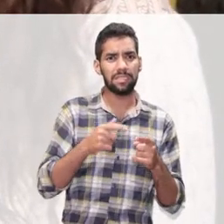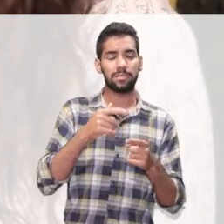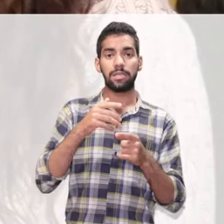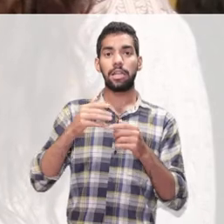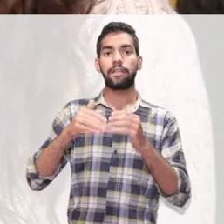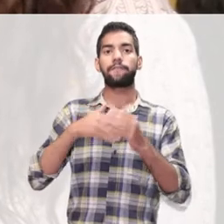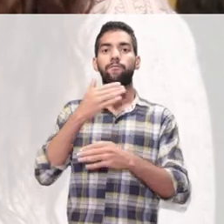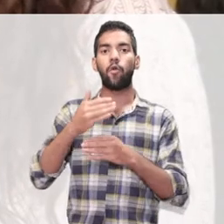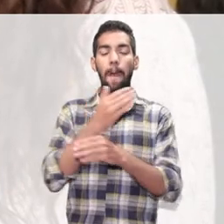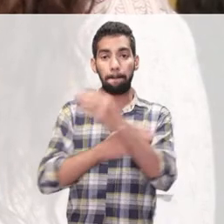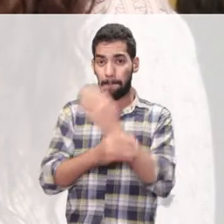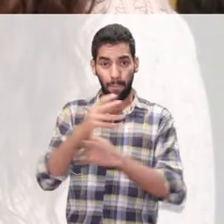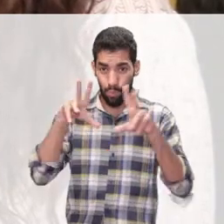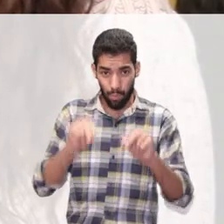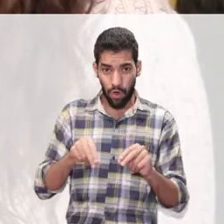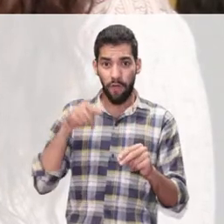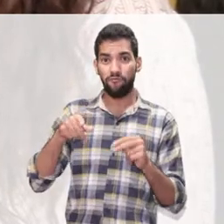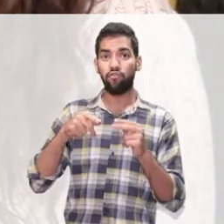डौ और